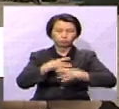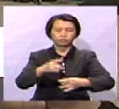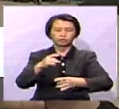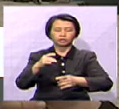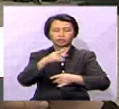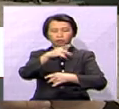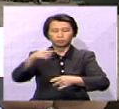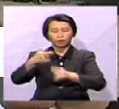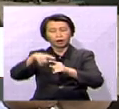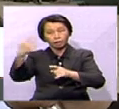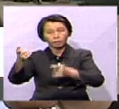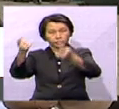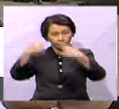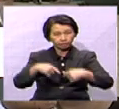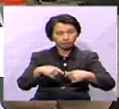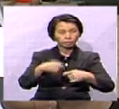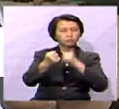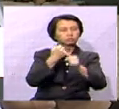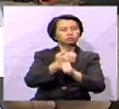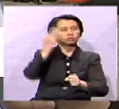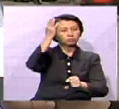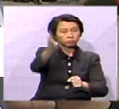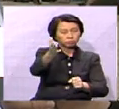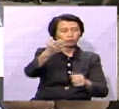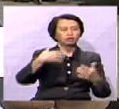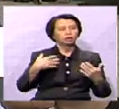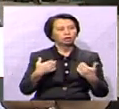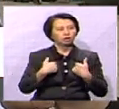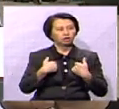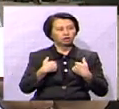lain. Jadi saya rasa pada tahun hadapan kita dapat